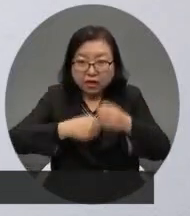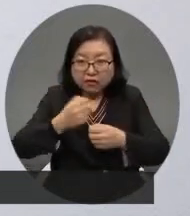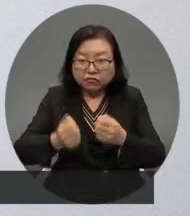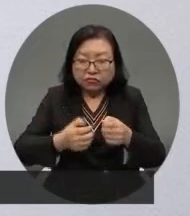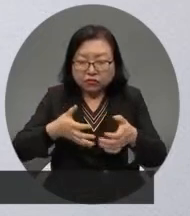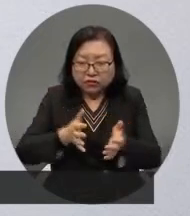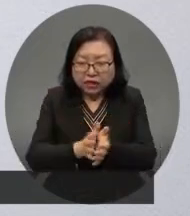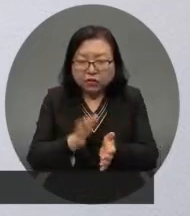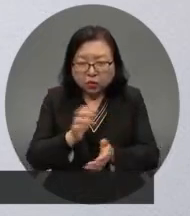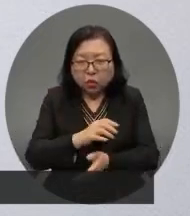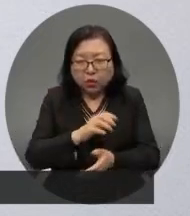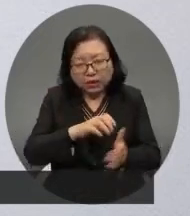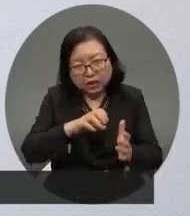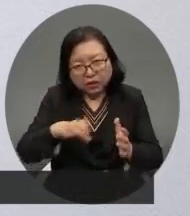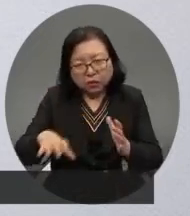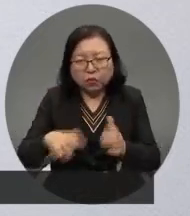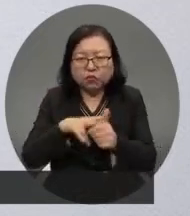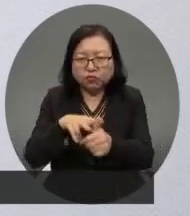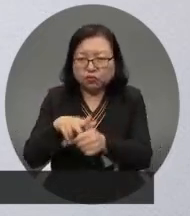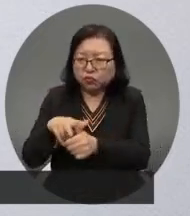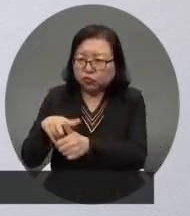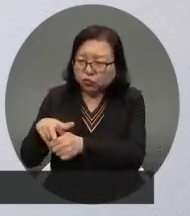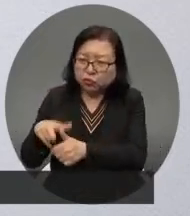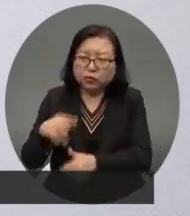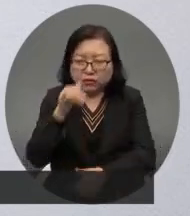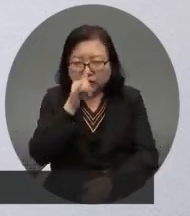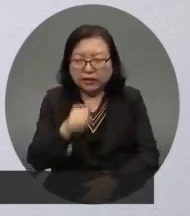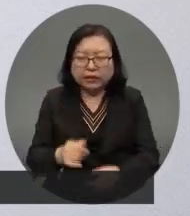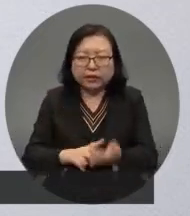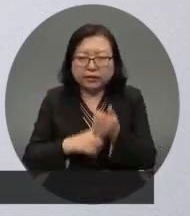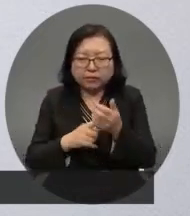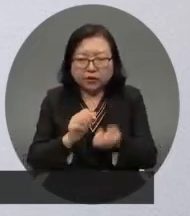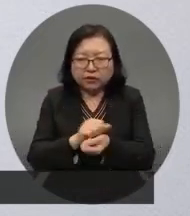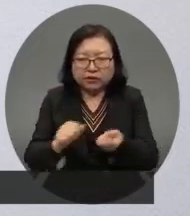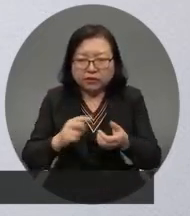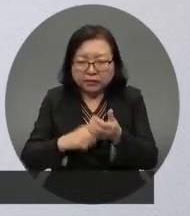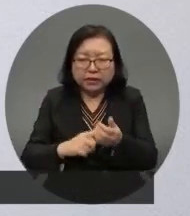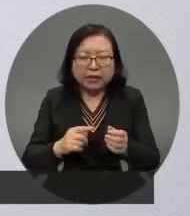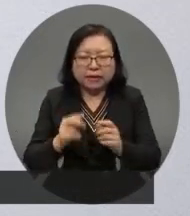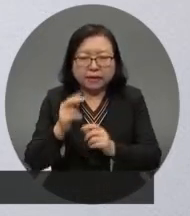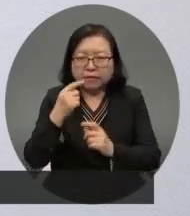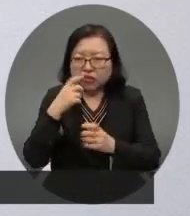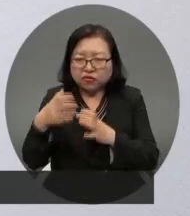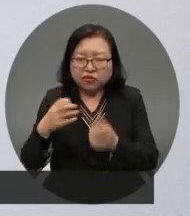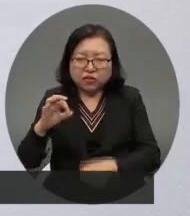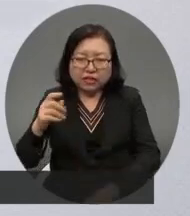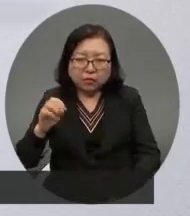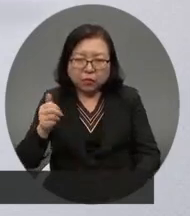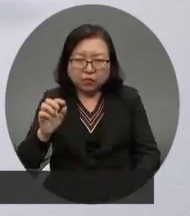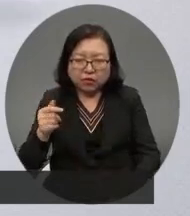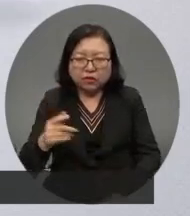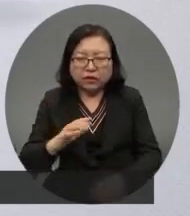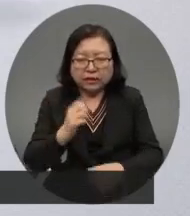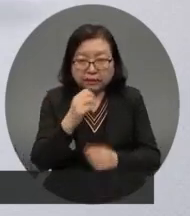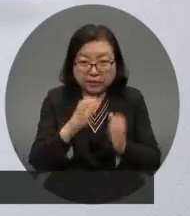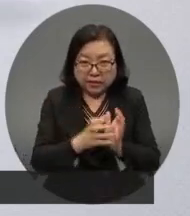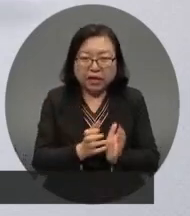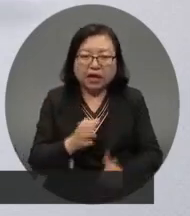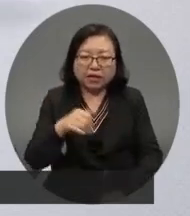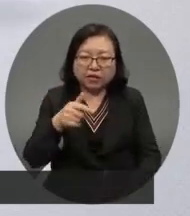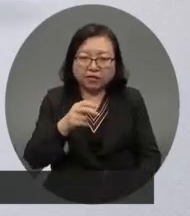권석창 예비후보도 나섰습니다. 증평 진천 음성은 민주당 임호선, 국민의힘 경대수 공천